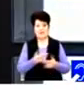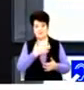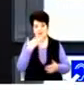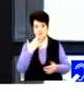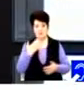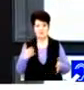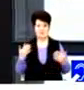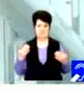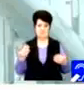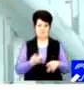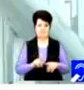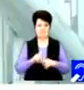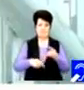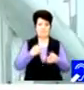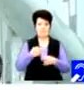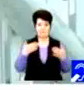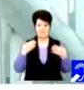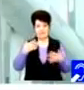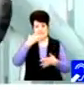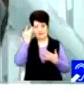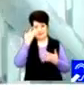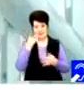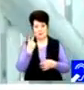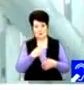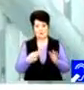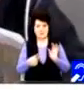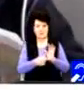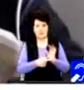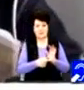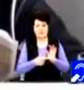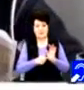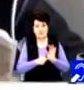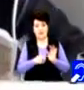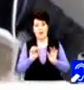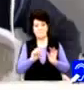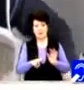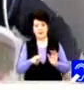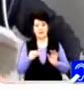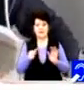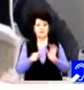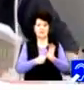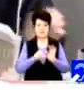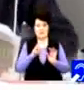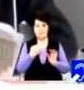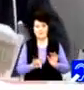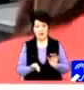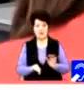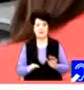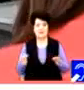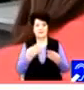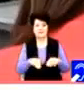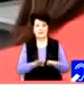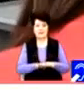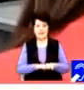anului elevii vor avea următoarea vacanță de Paști în perioada 27 aprilie 6 mai iar de la data de 31 mai se încheie